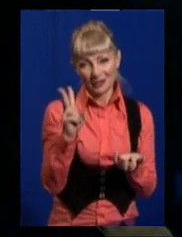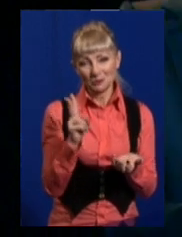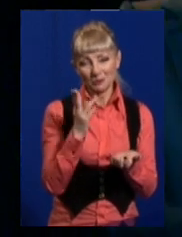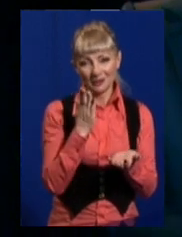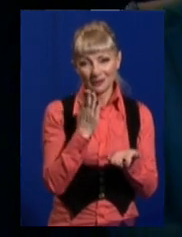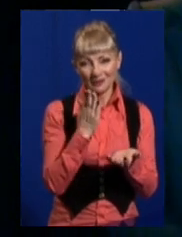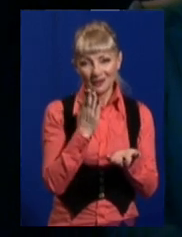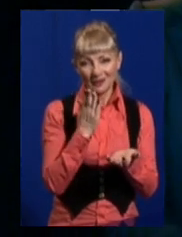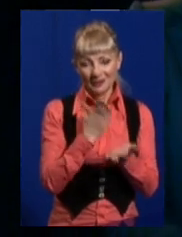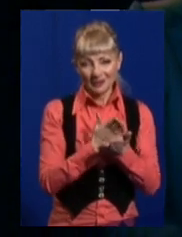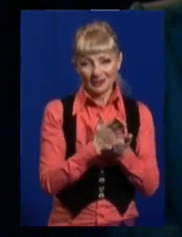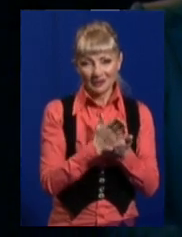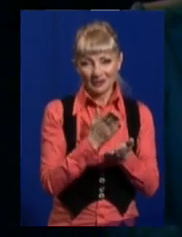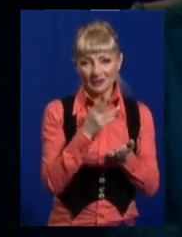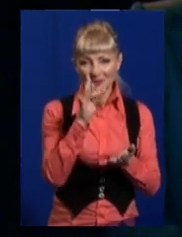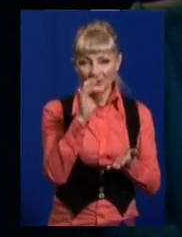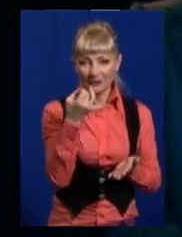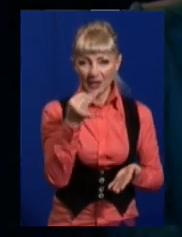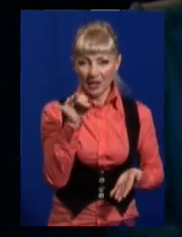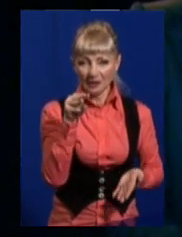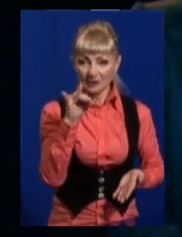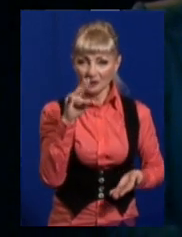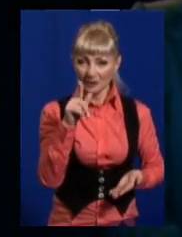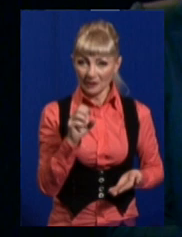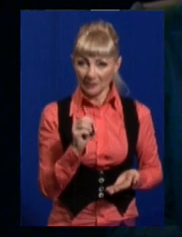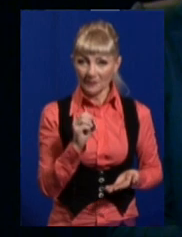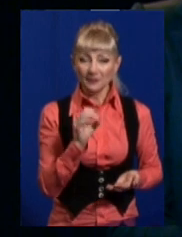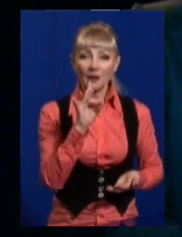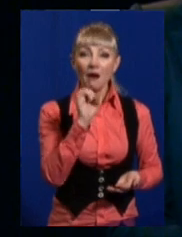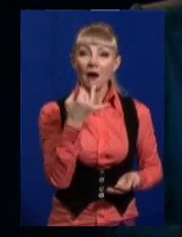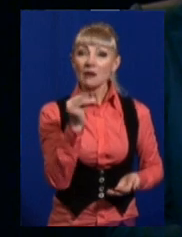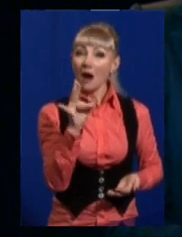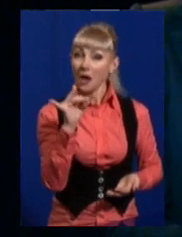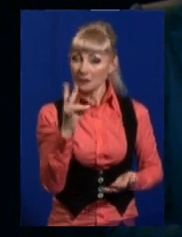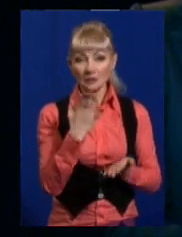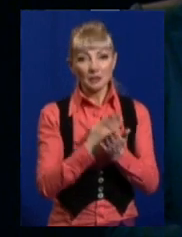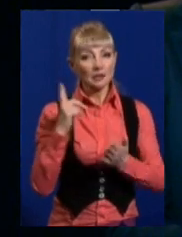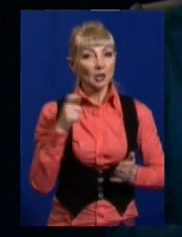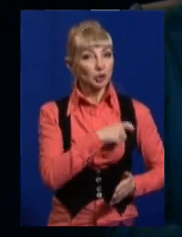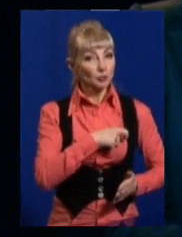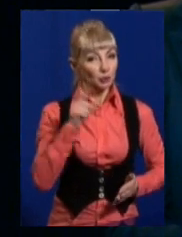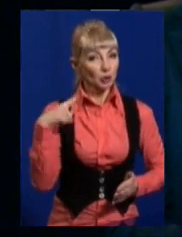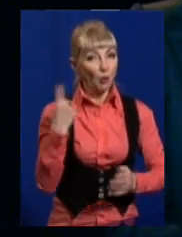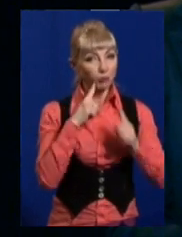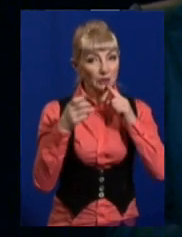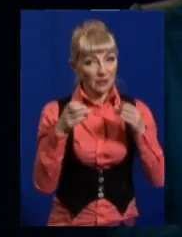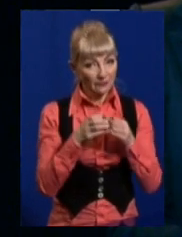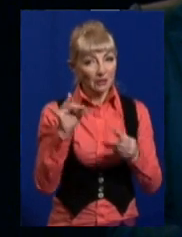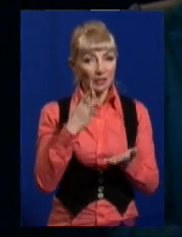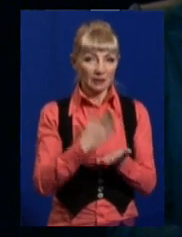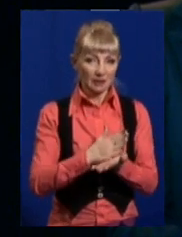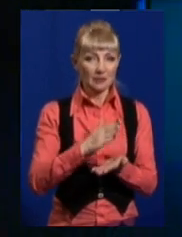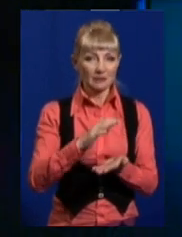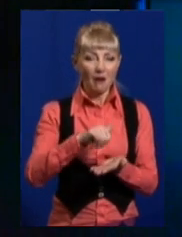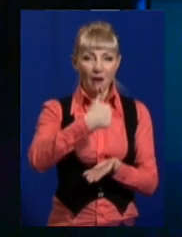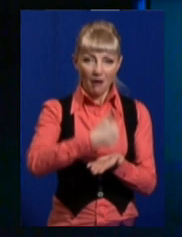дослідженнях. Чи міг впливати на це створення Ігор Райнін, який є і депутатом облради, і одночасно є головою адміністрації